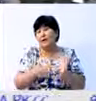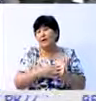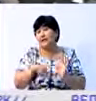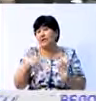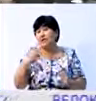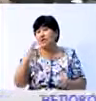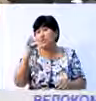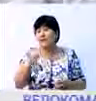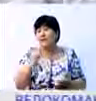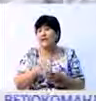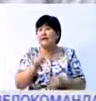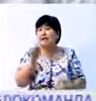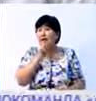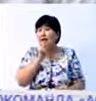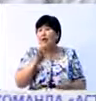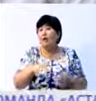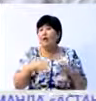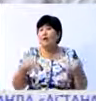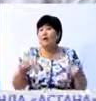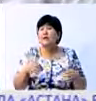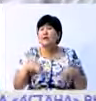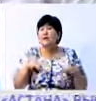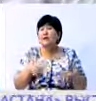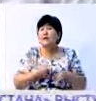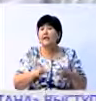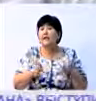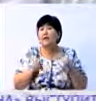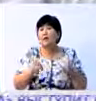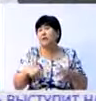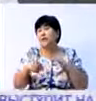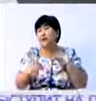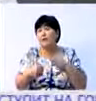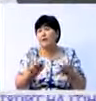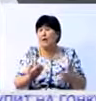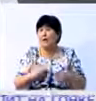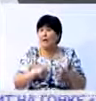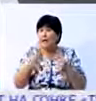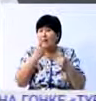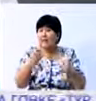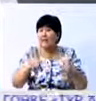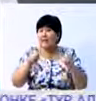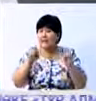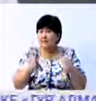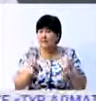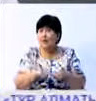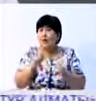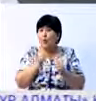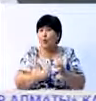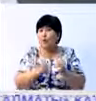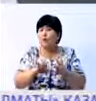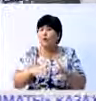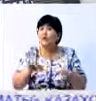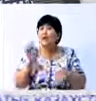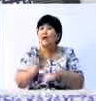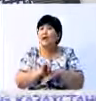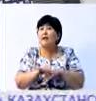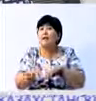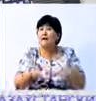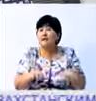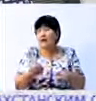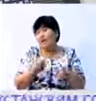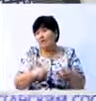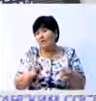59,4% из них составляют кражи. Большинство совершивших эти преступления безработные. По информации специалистов, участились случаи мошенничества. Но